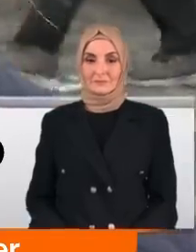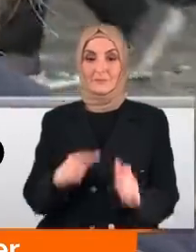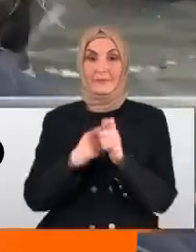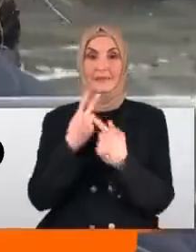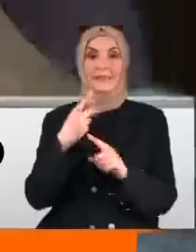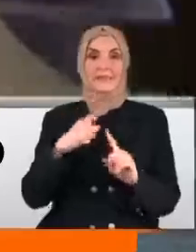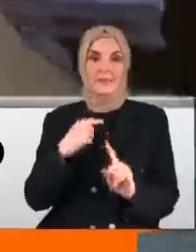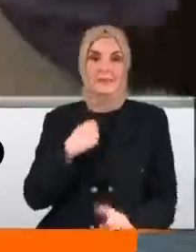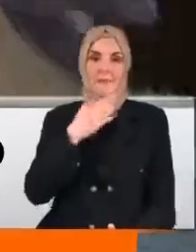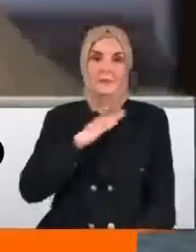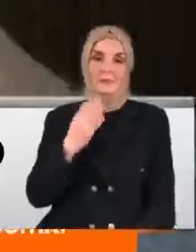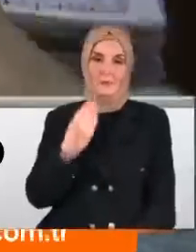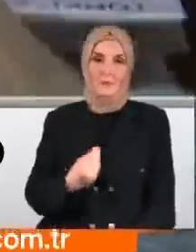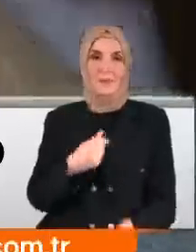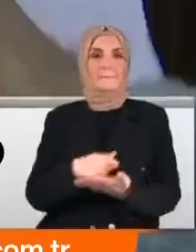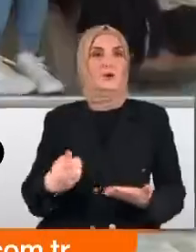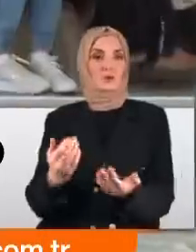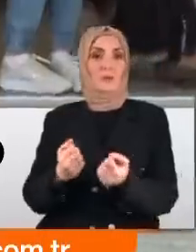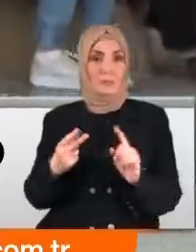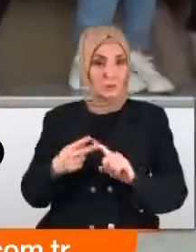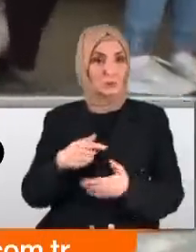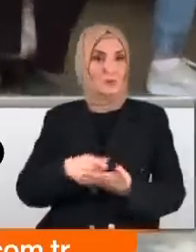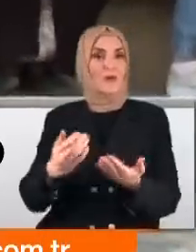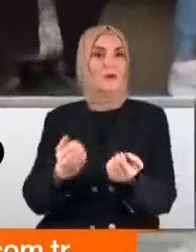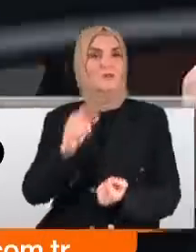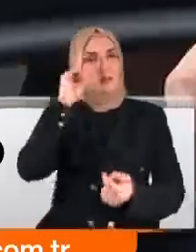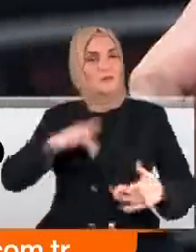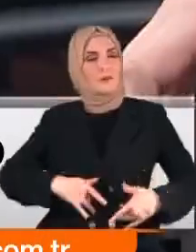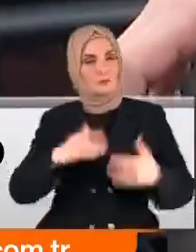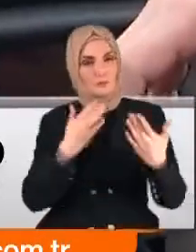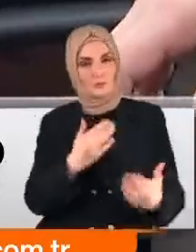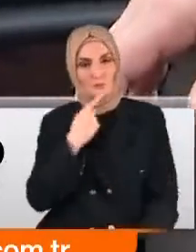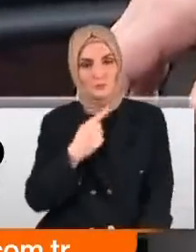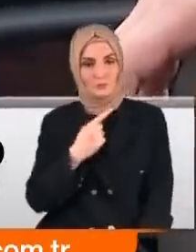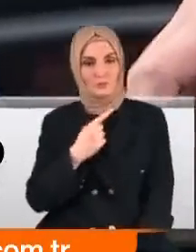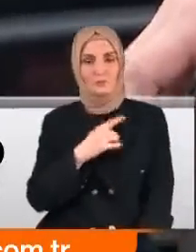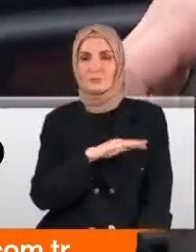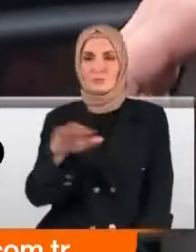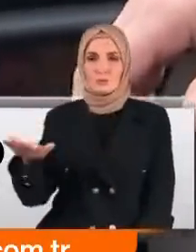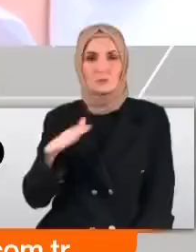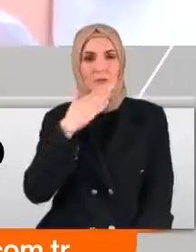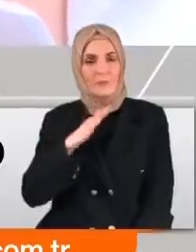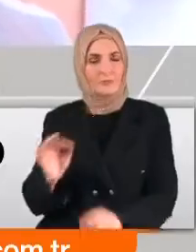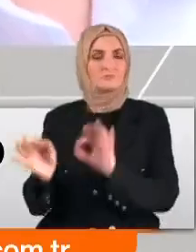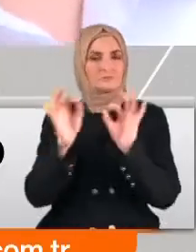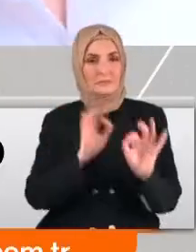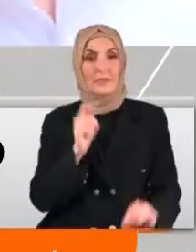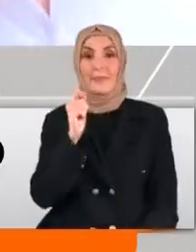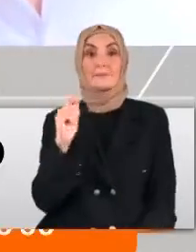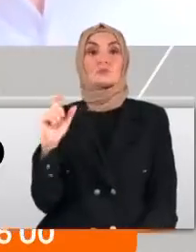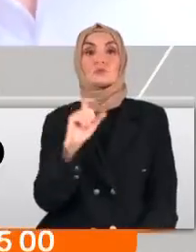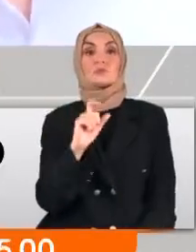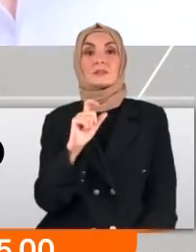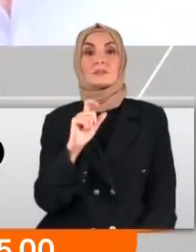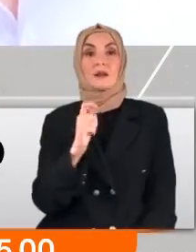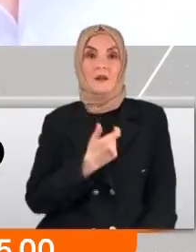EYT'den emekliyim. Maaşımı aldım. İkinci maaşımı aldım. Allah razı olsun. Bütün emekliler gibi Temmuz'da yaptığımız,